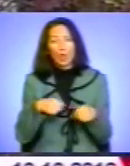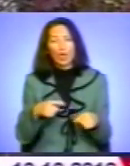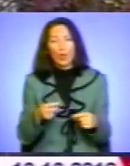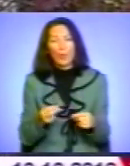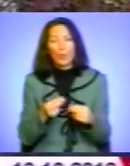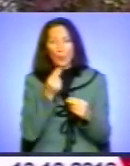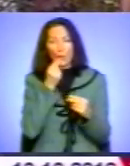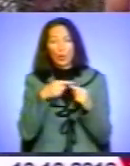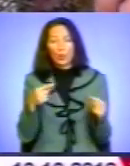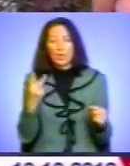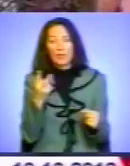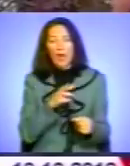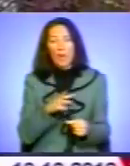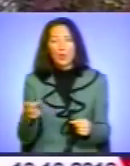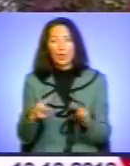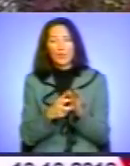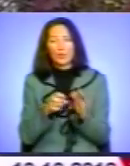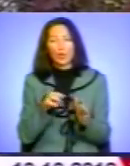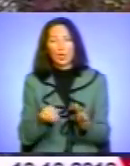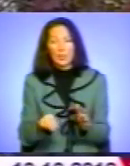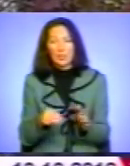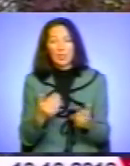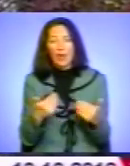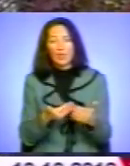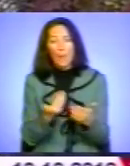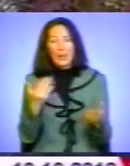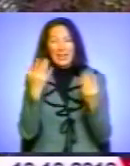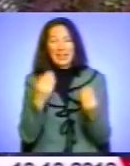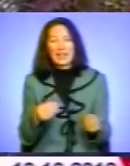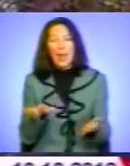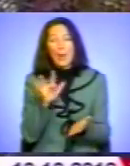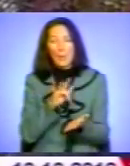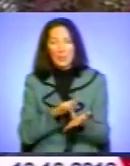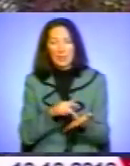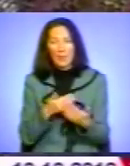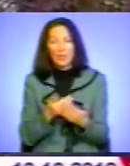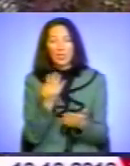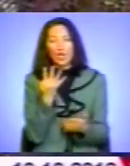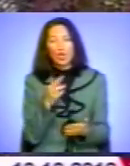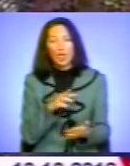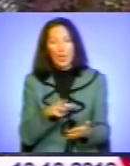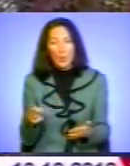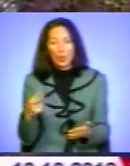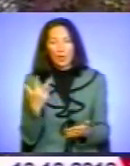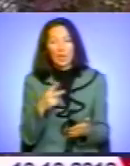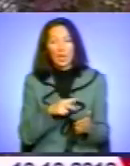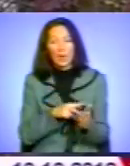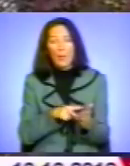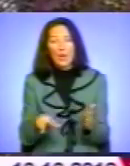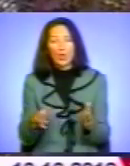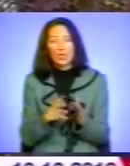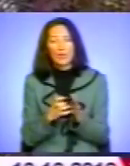на 2 мільйони 800 тисяч. А вже от перед Днем міста майже на 4 мільйони, 3 мільйони майже 900